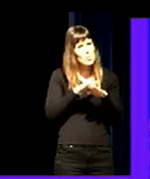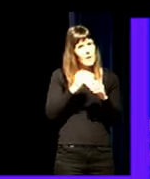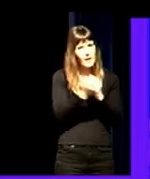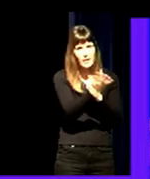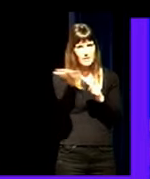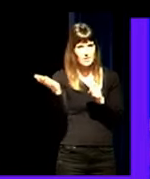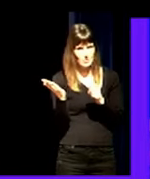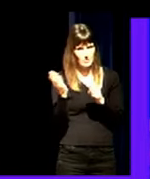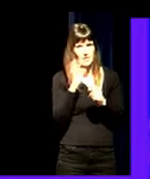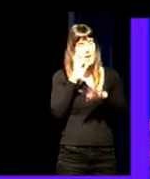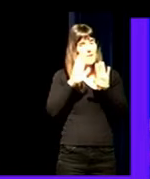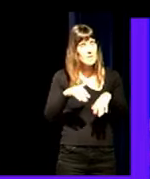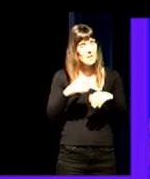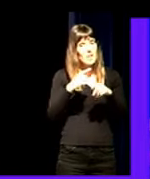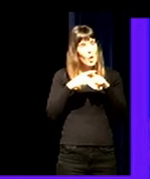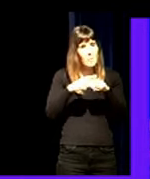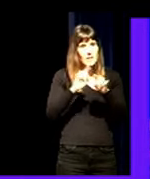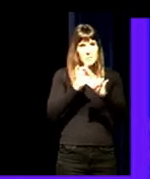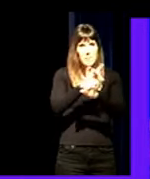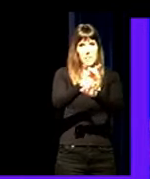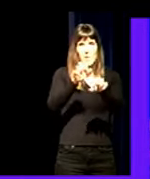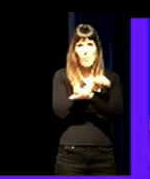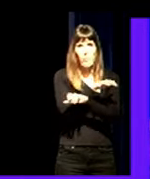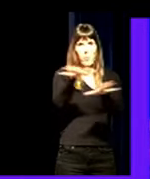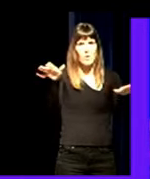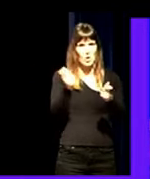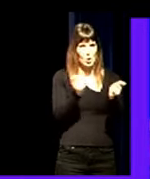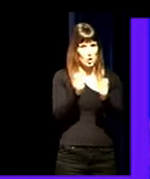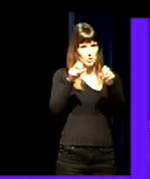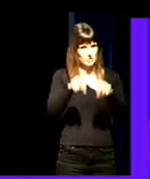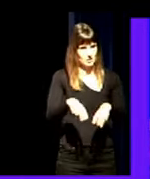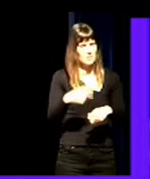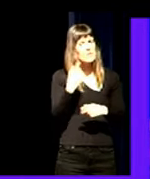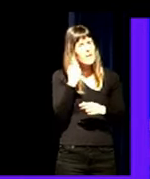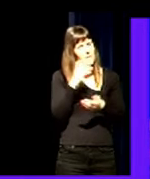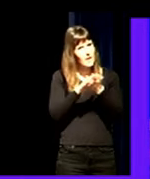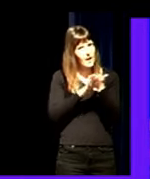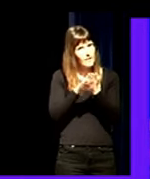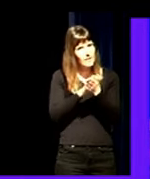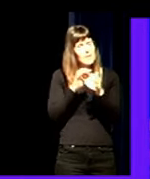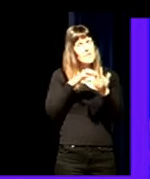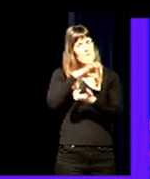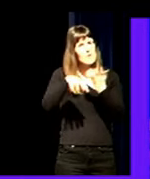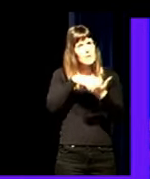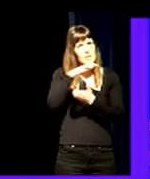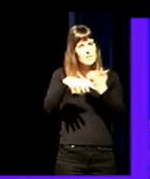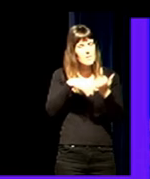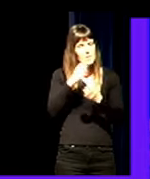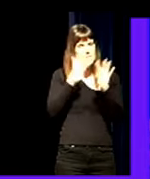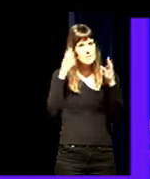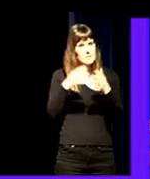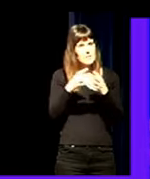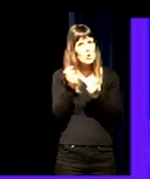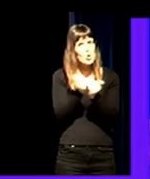niri kontrolari guz hitzein beharko genuk, ez da? Eta horrek guz jadan hitzein dut. Arrazista eta arrazista eta egiten bifobikoa. Beti ere ez